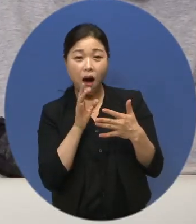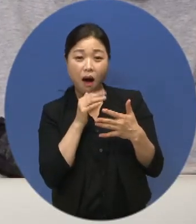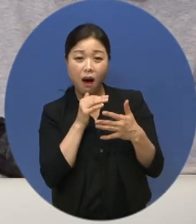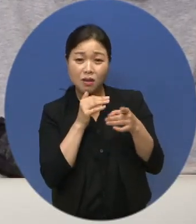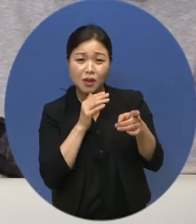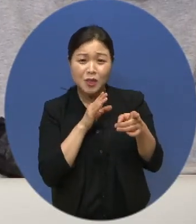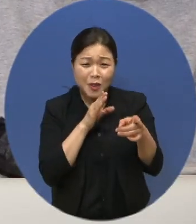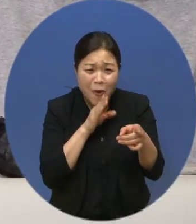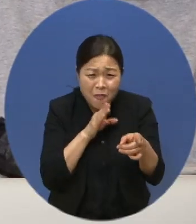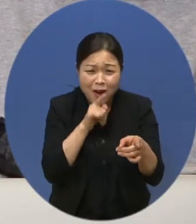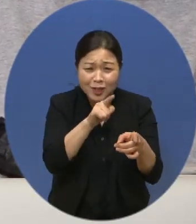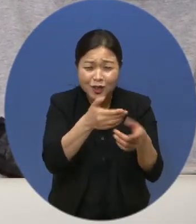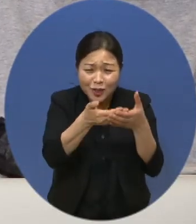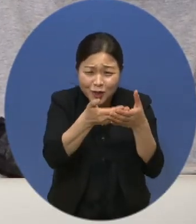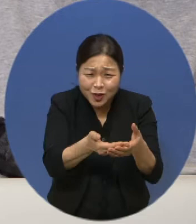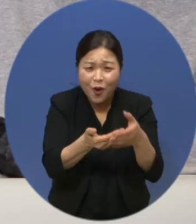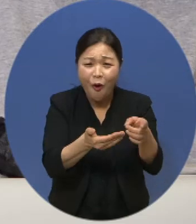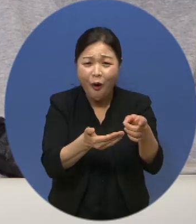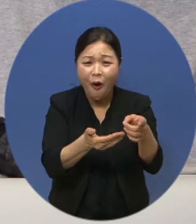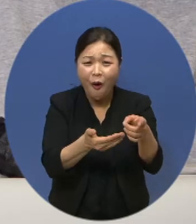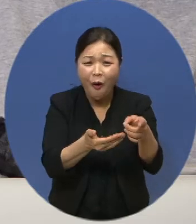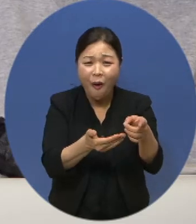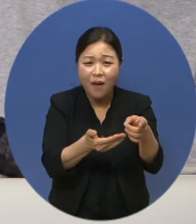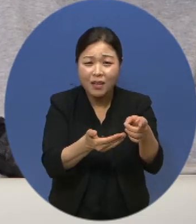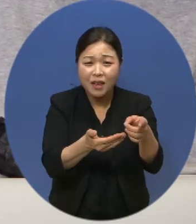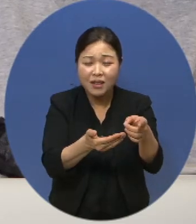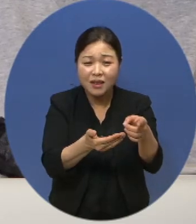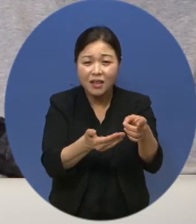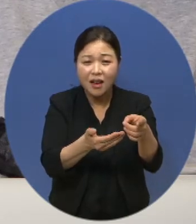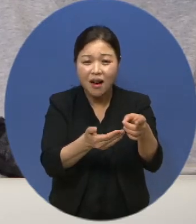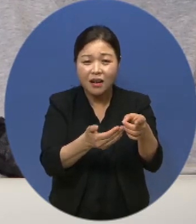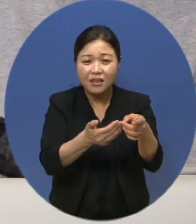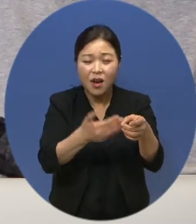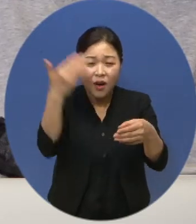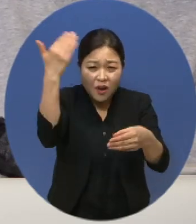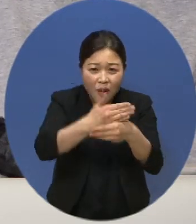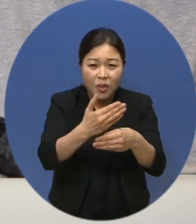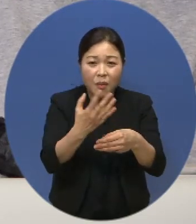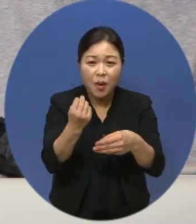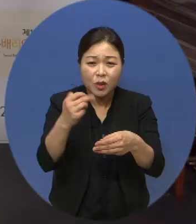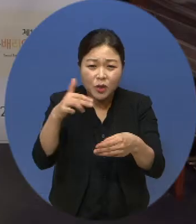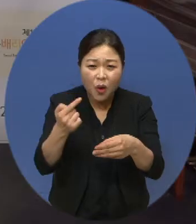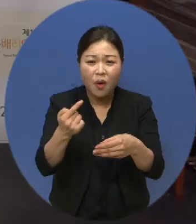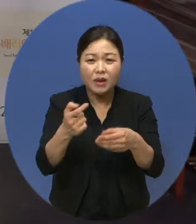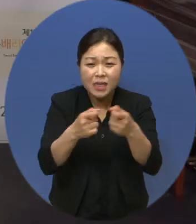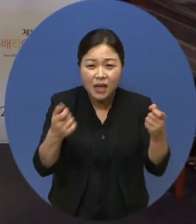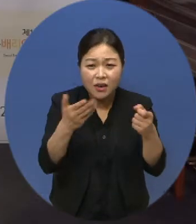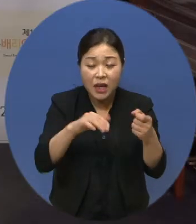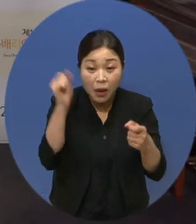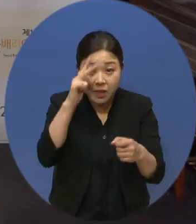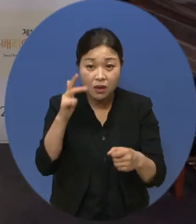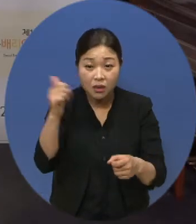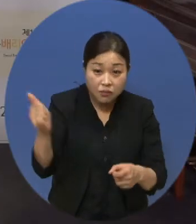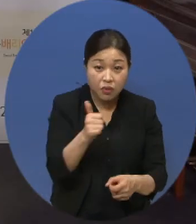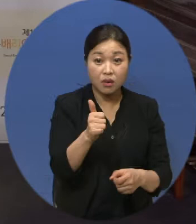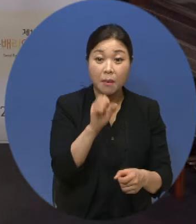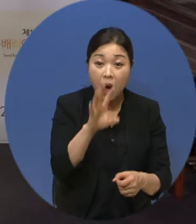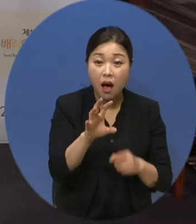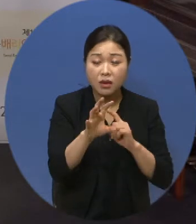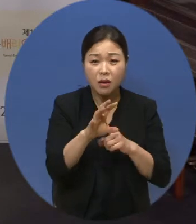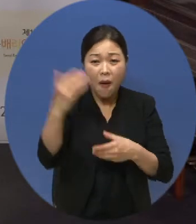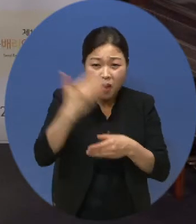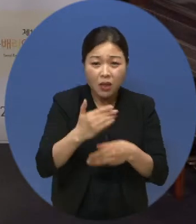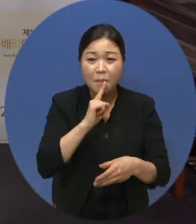같은 순간인지 알았다면 제가 컷을 몇 초 늦게 했을 텐데 쑥 들어오셔서 제가 컷